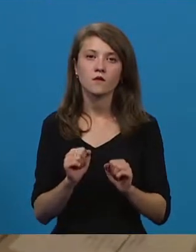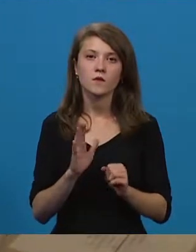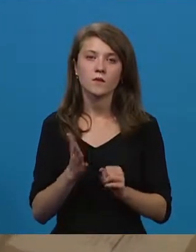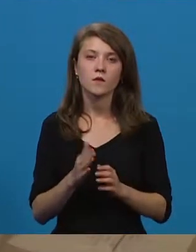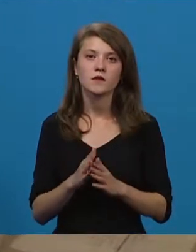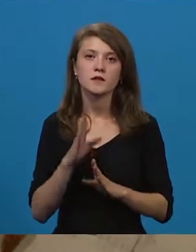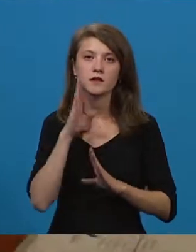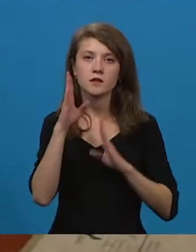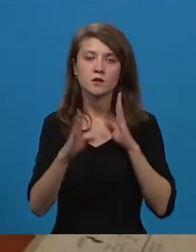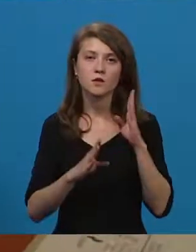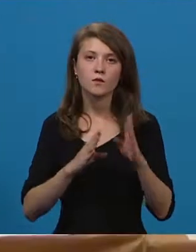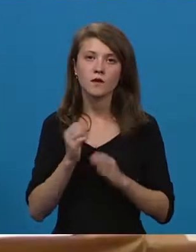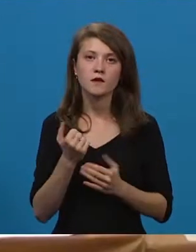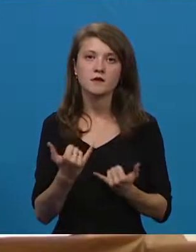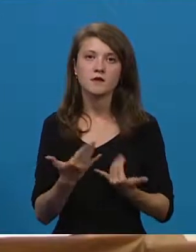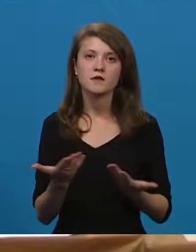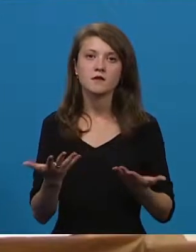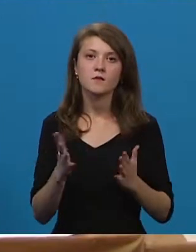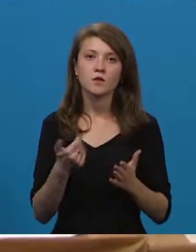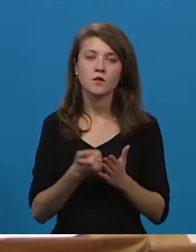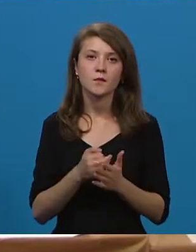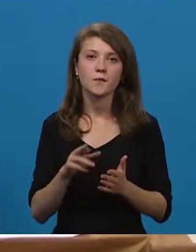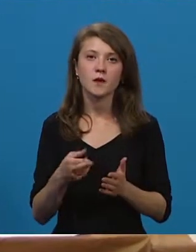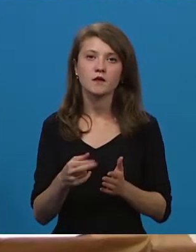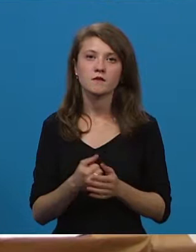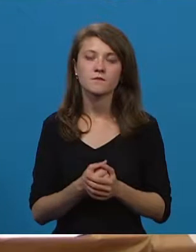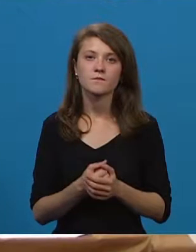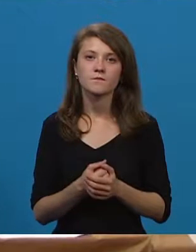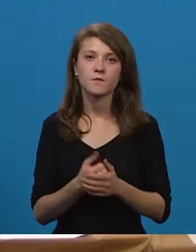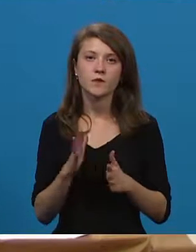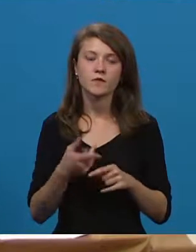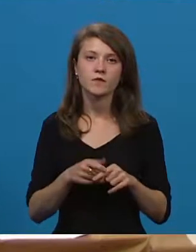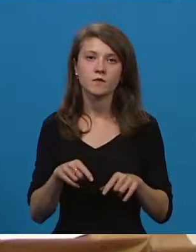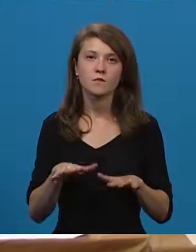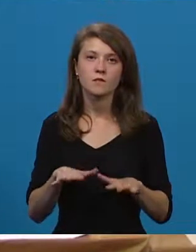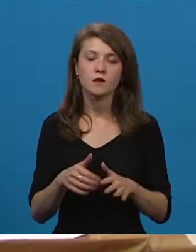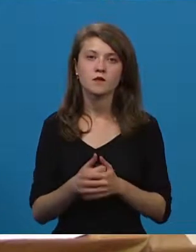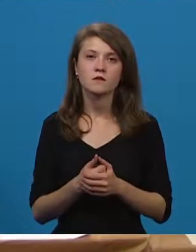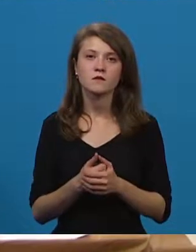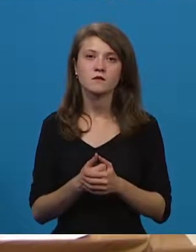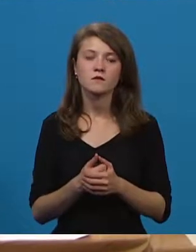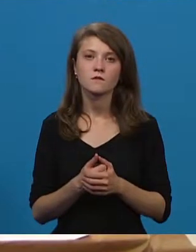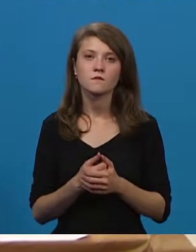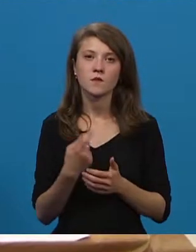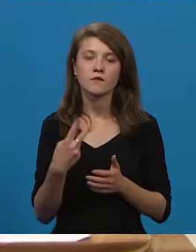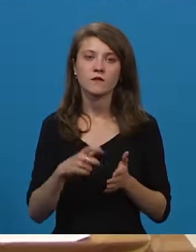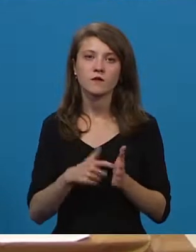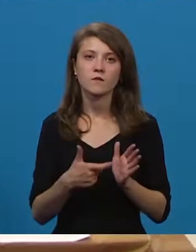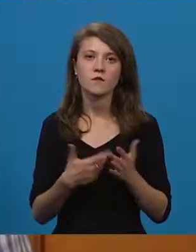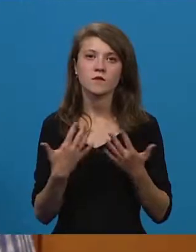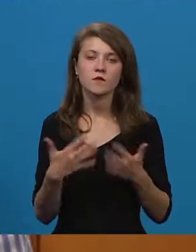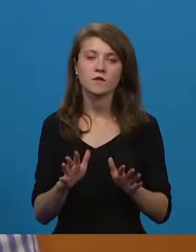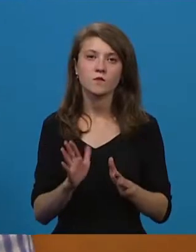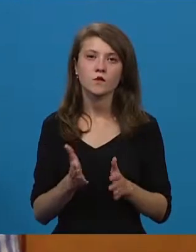цілодобово. А зараз де вони будуть до п'ятниці? От у цьому приміщенні 121 кабінет, також вже виставлена